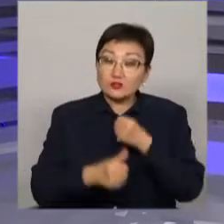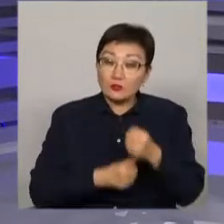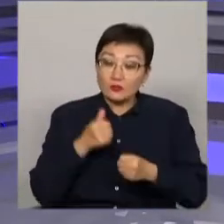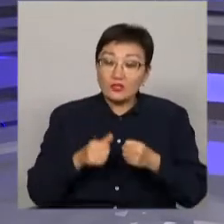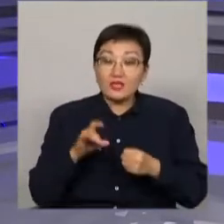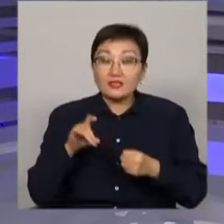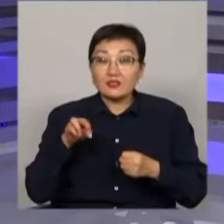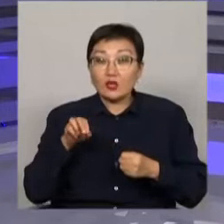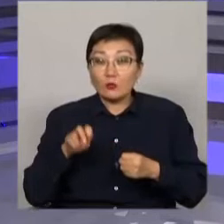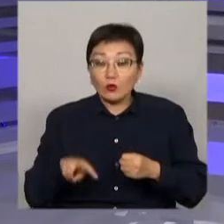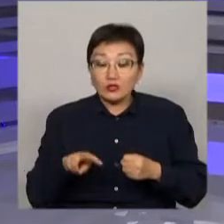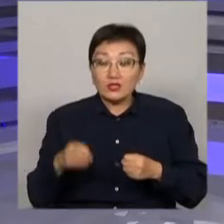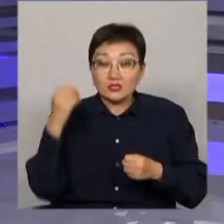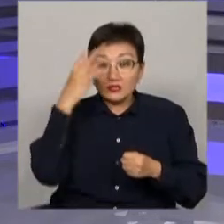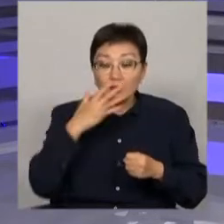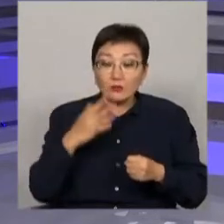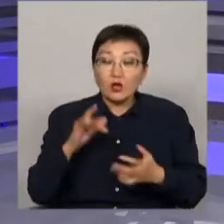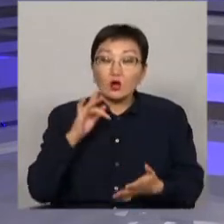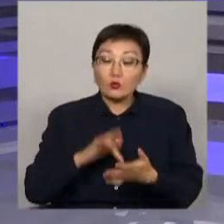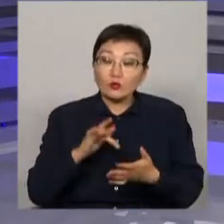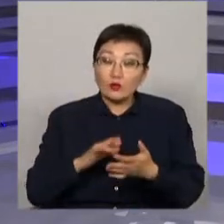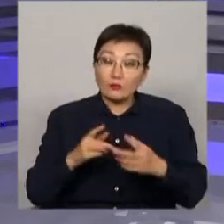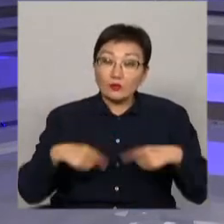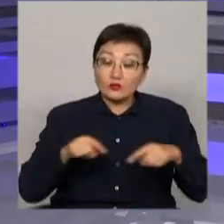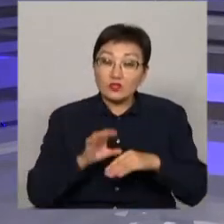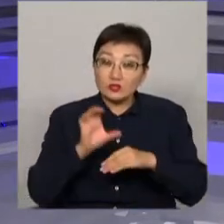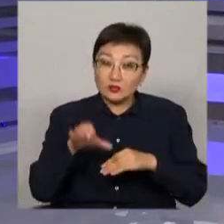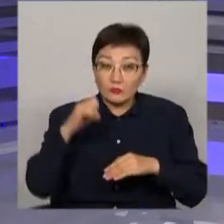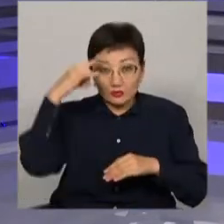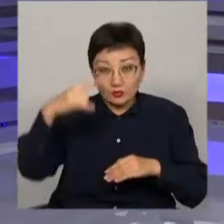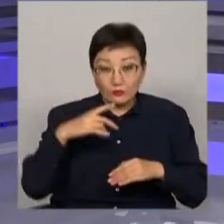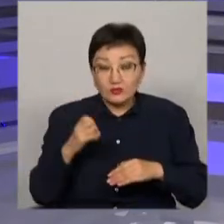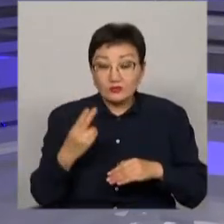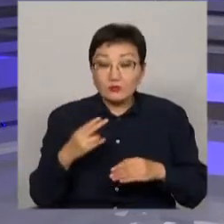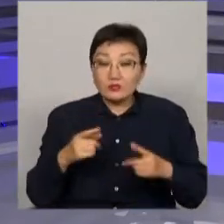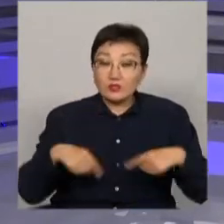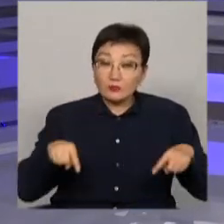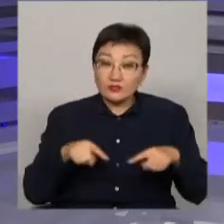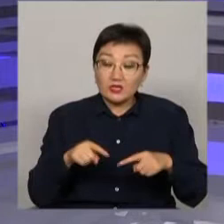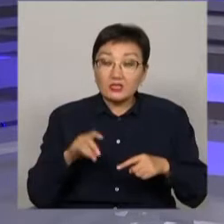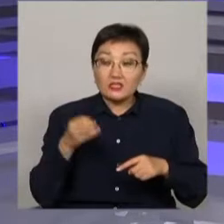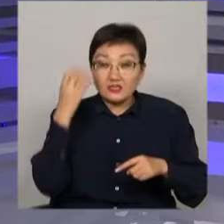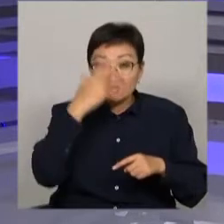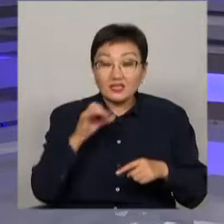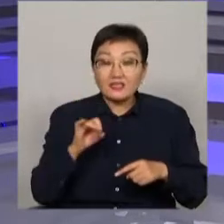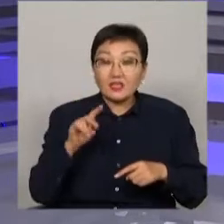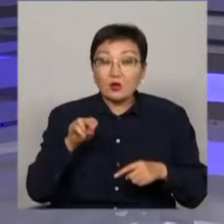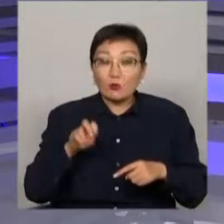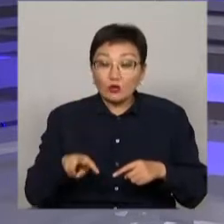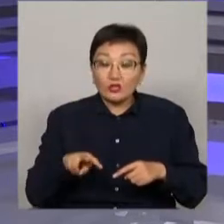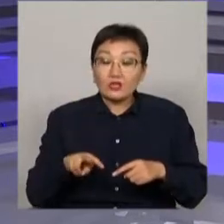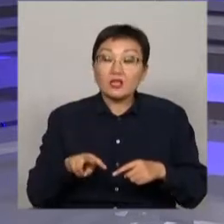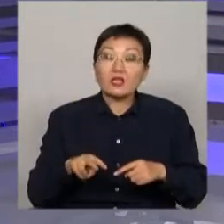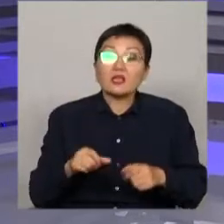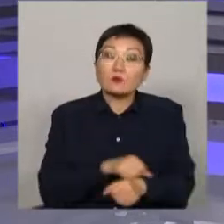Интерполдың Нигериядағы ұлттық орталық бюросына жолданған. Еске салса, Қазақстанның ұлттық орталық бюросы Нигериядағы Интерполға есірткі